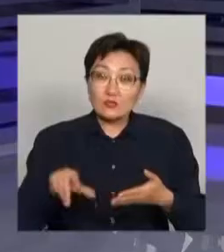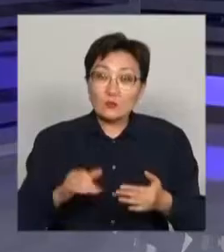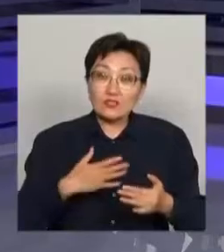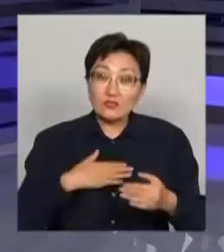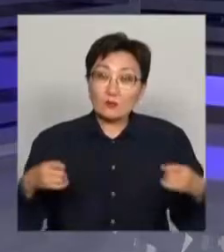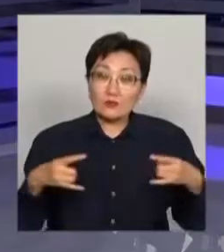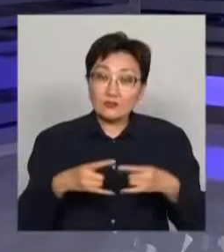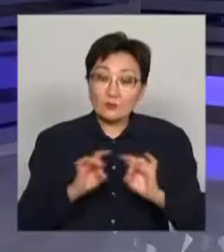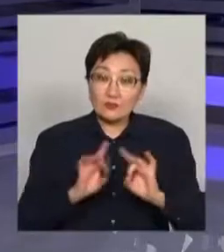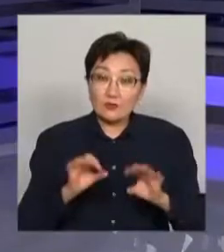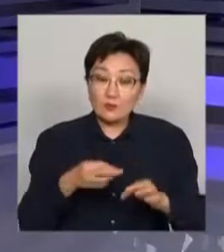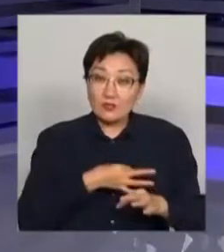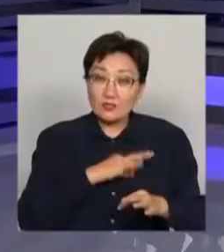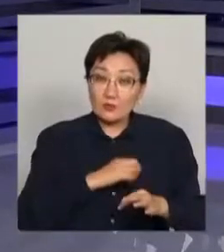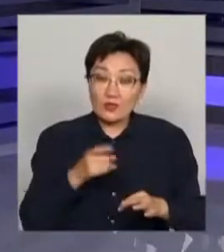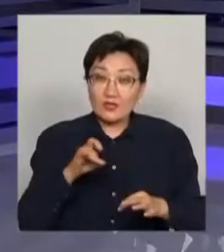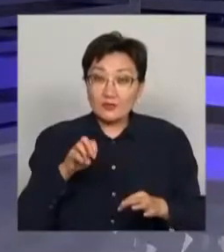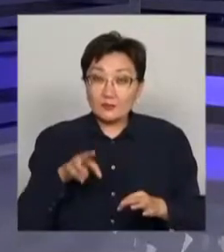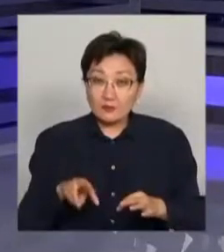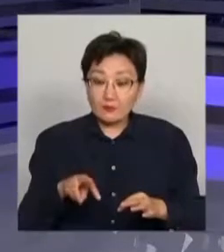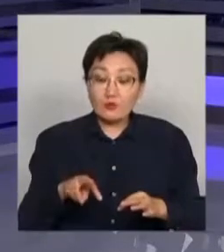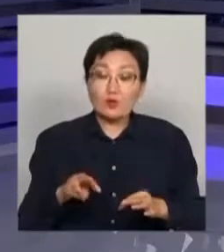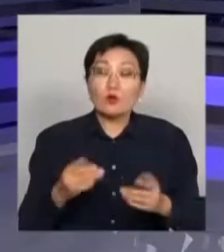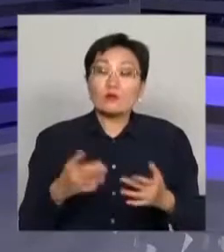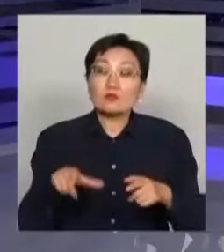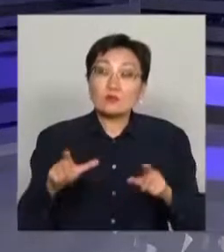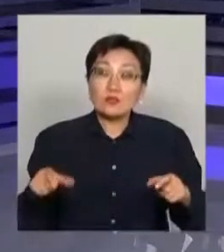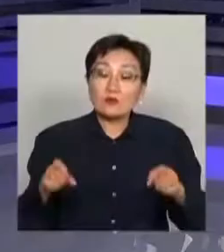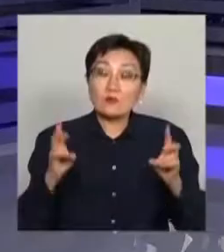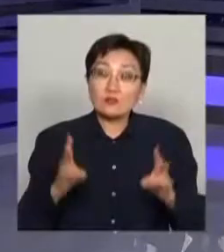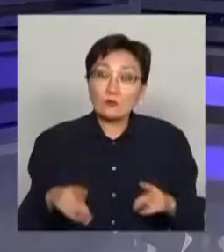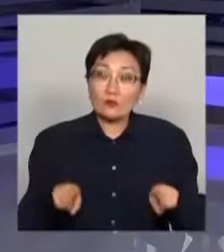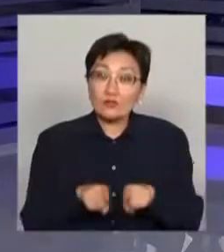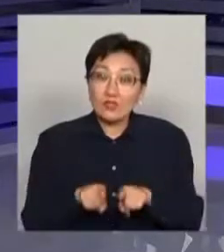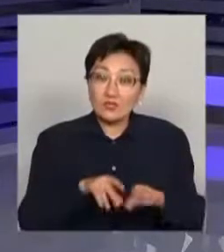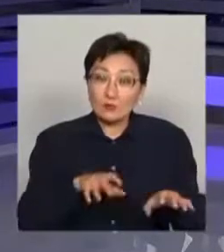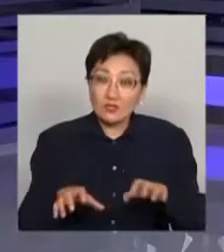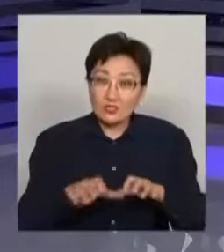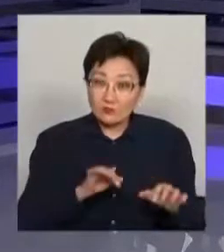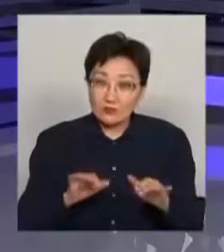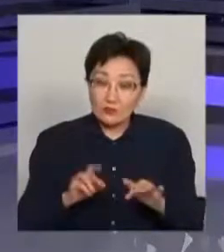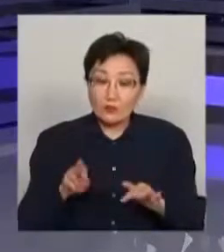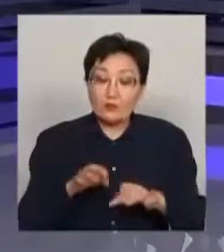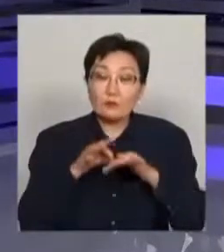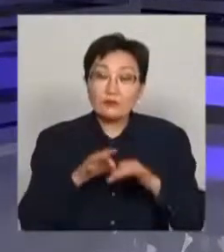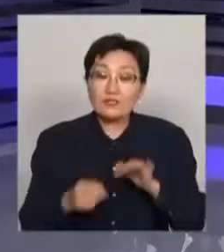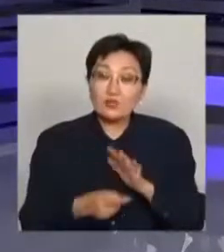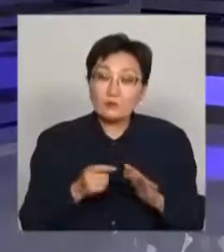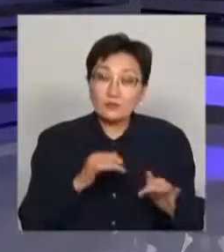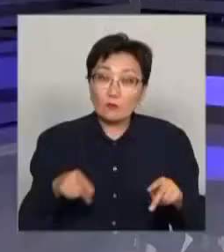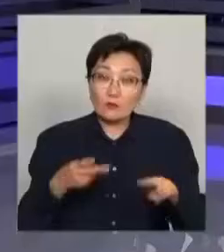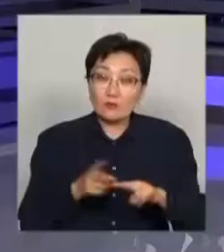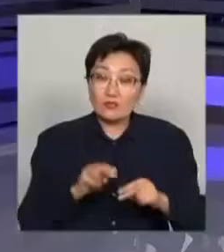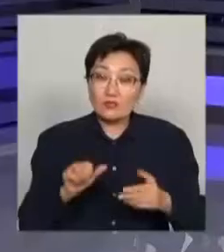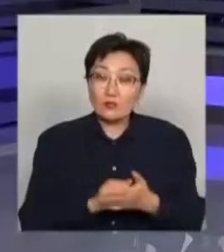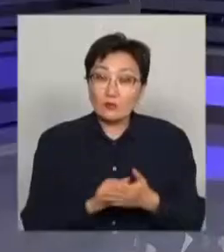нашей редакции рассказала юрист Айгерим Тохмулдинова. Сколько человек пострадало от рук злоумышленников и как проходит расследование по этому